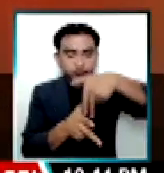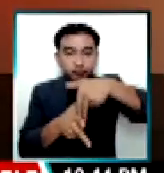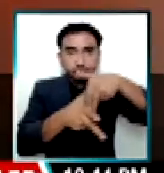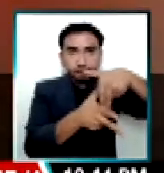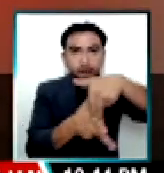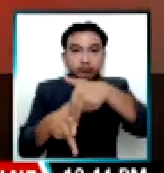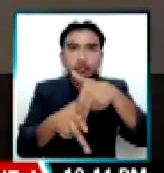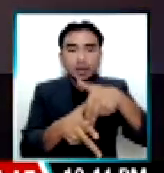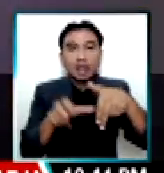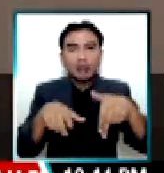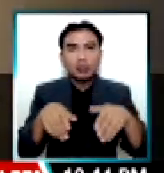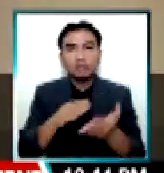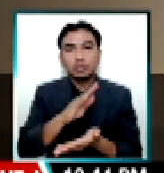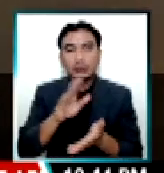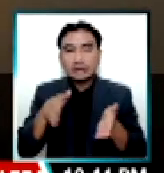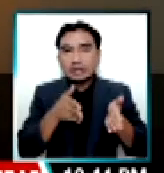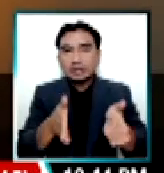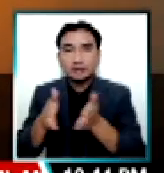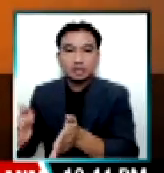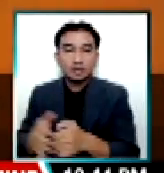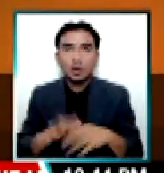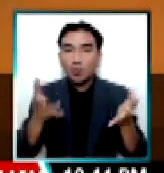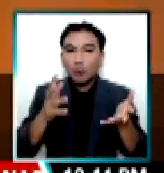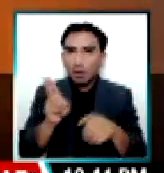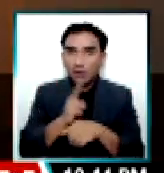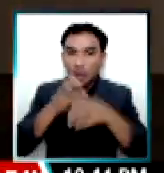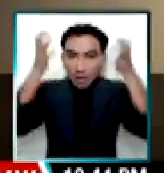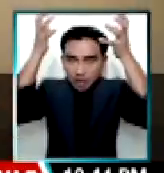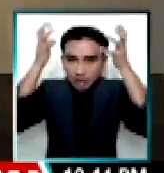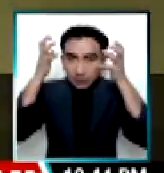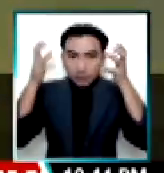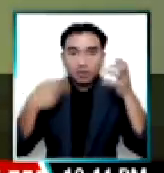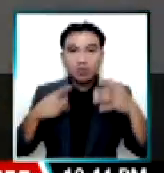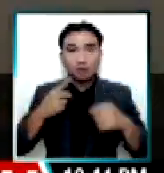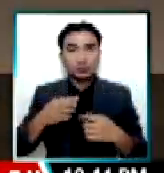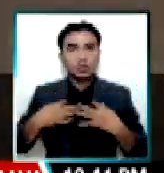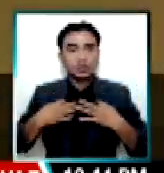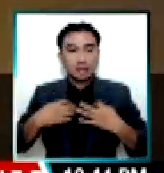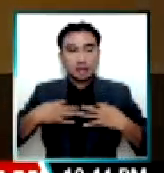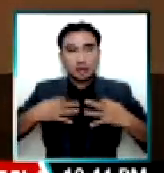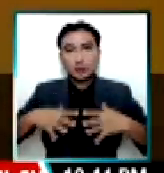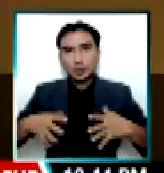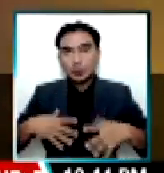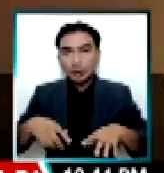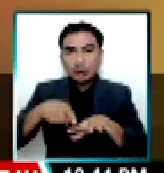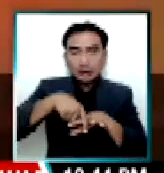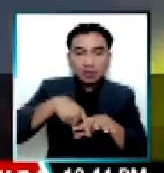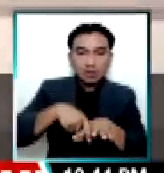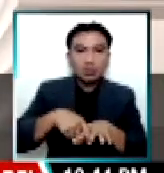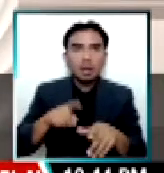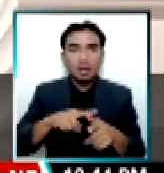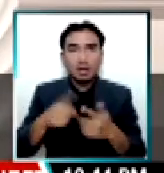ng kalsada. Wala rin silang helmet at naka-t-shirt, shorts at chinelas lang. Ang meron sila, mga blinker